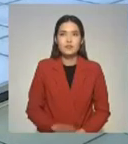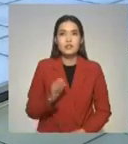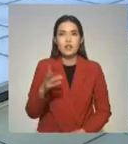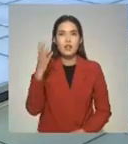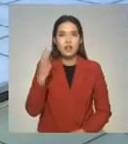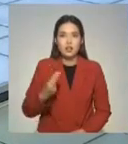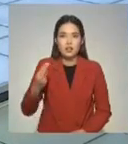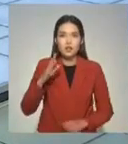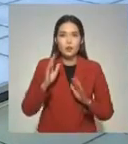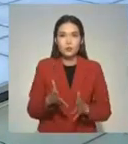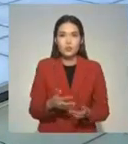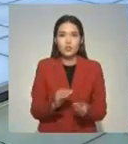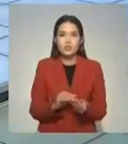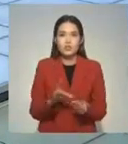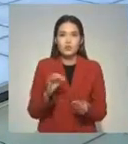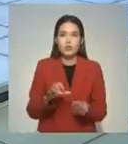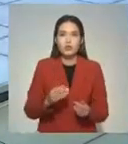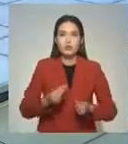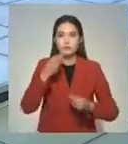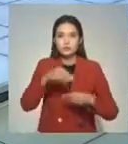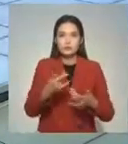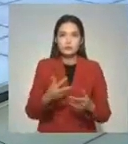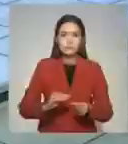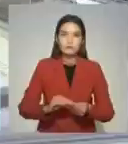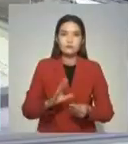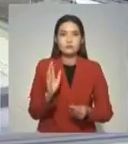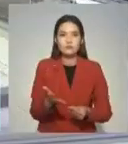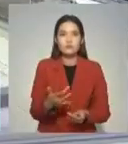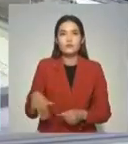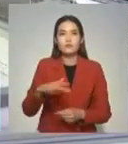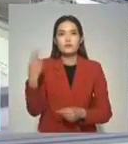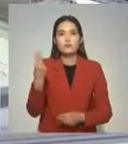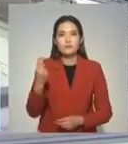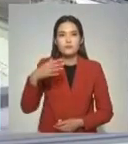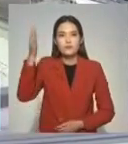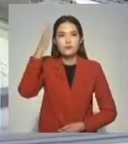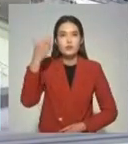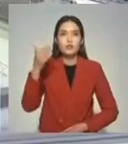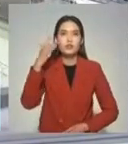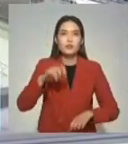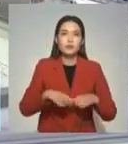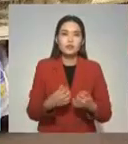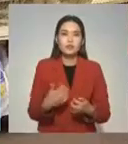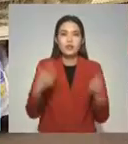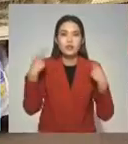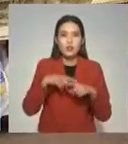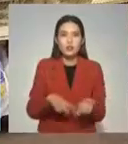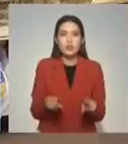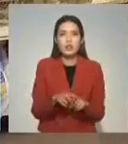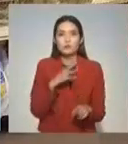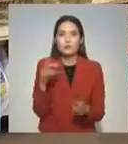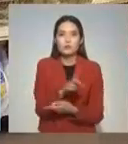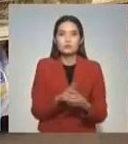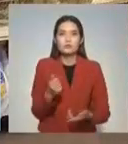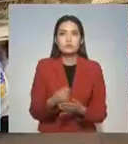Как в Астане будут сдерживать рост цен на продукты, рассказали в столичном акимате. Чиновники намерены сломать посреднические схемы. Мол, это они накручивают